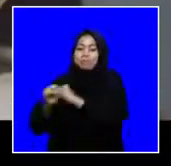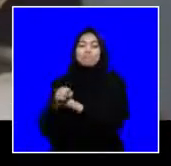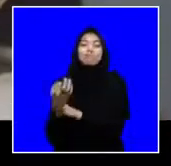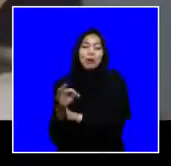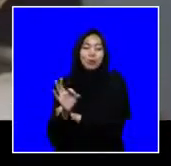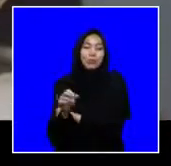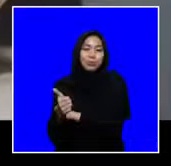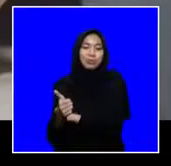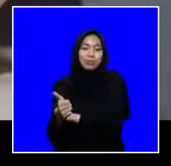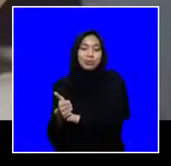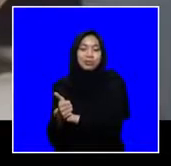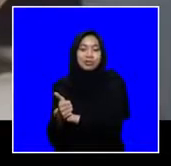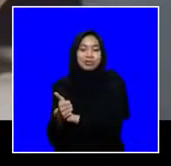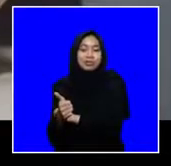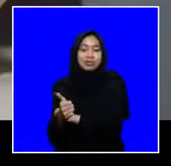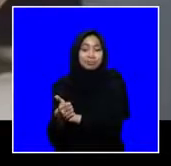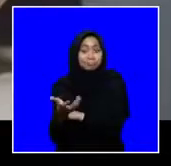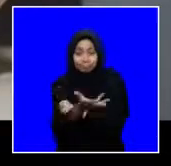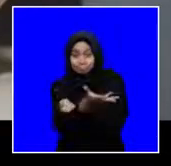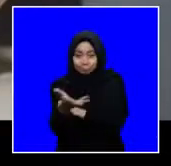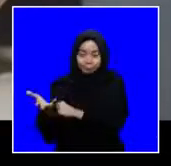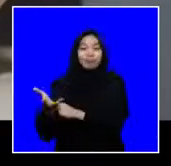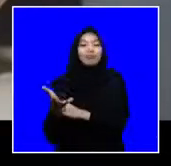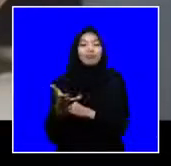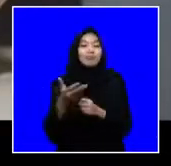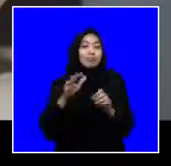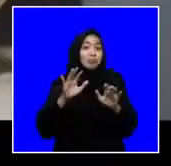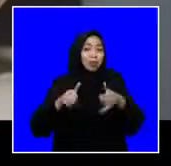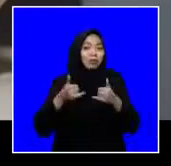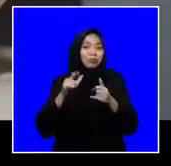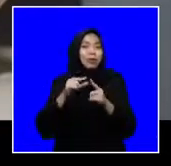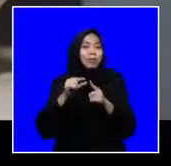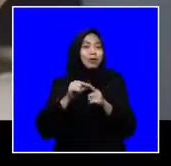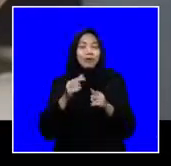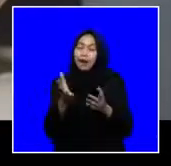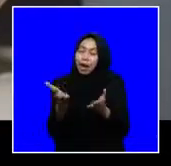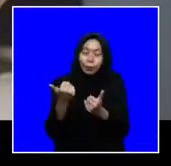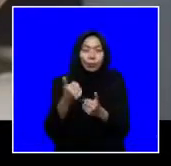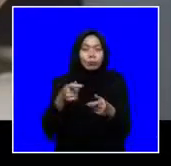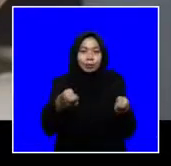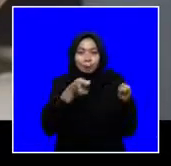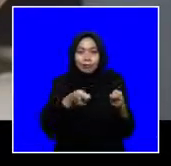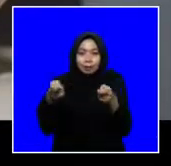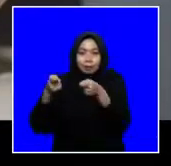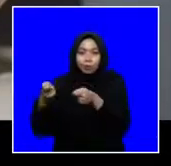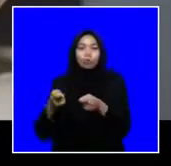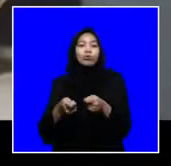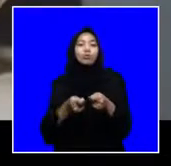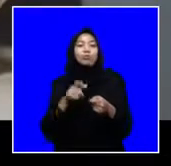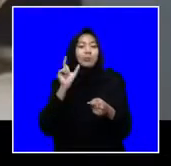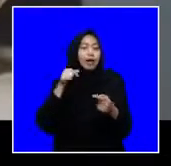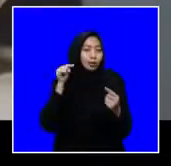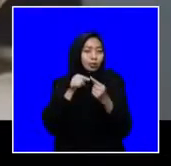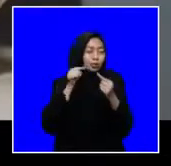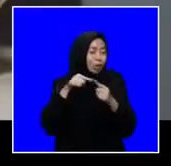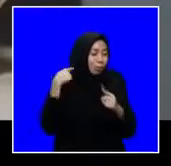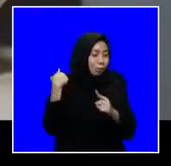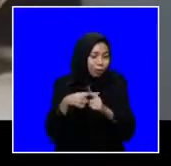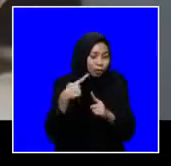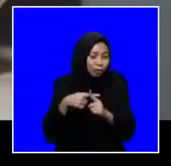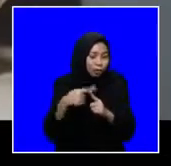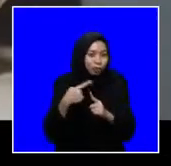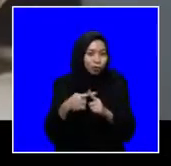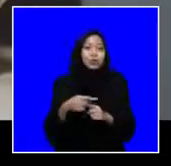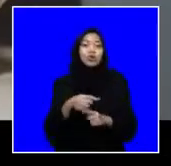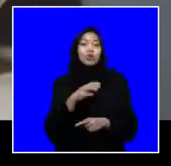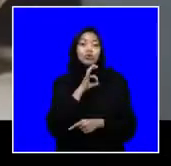ini. Jadi saya mendorong bagaimana beasiswa guru ini dapat dimanfaatkan dengan baik dan dapat dirasakan manfaatnya